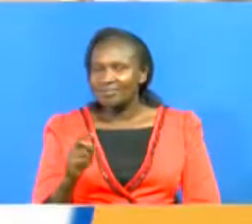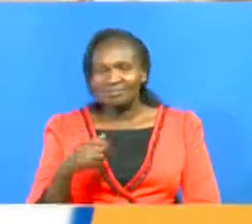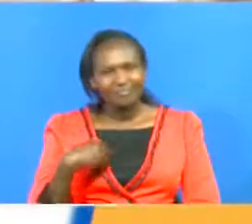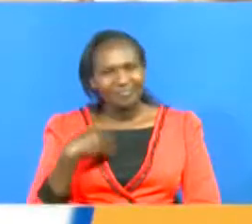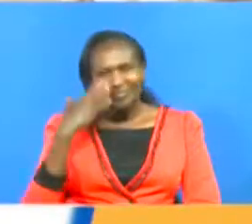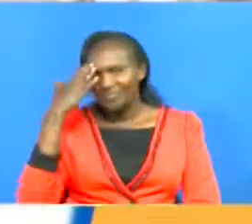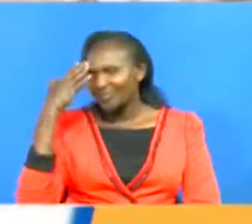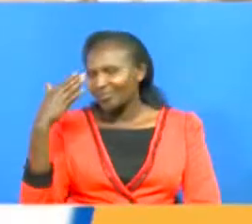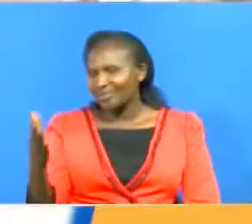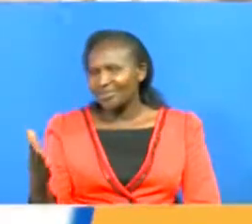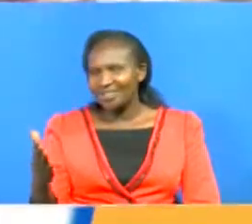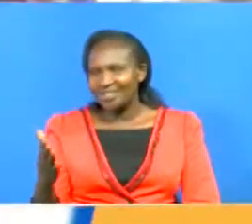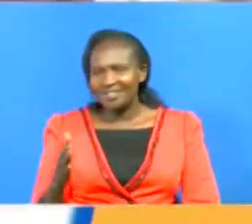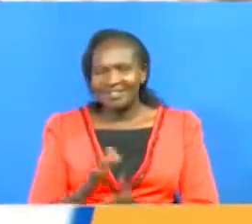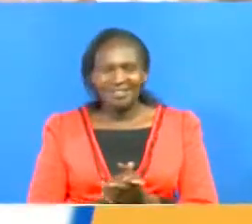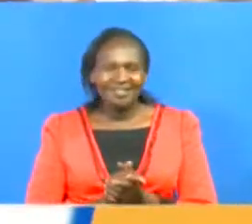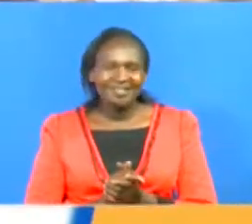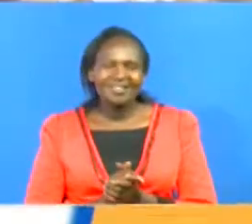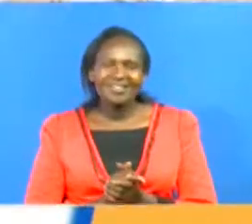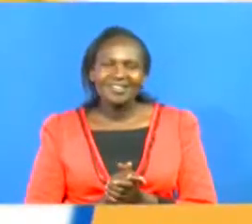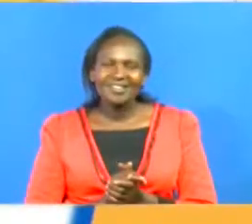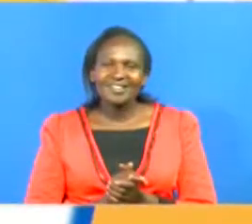Sijui. Asante sana.